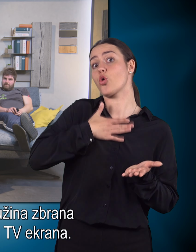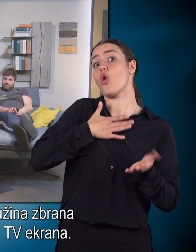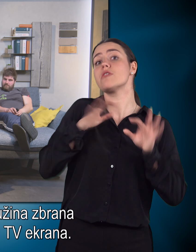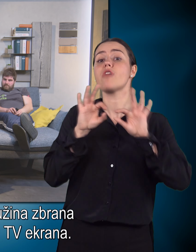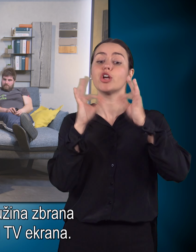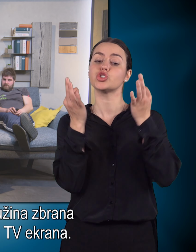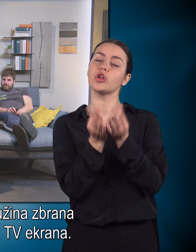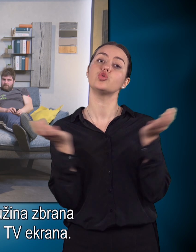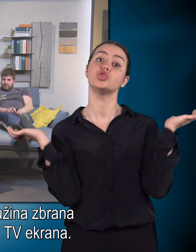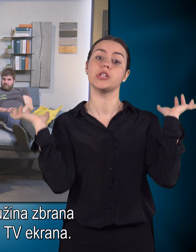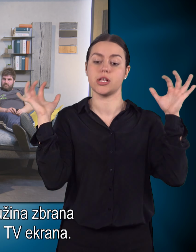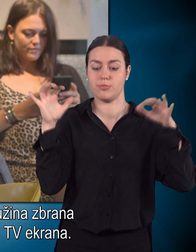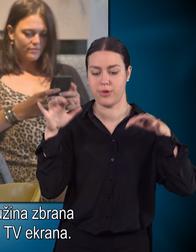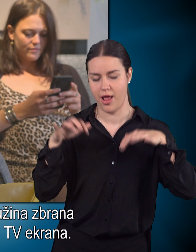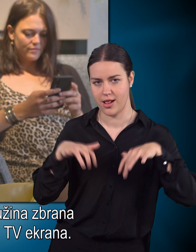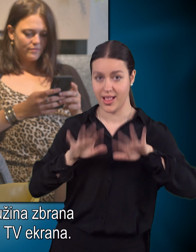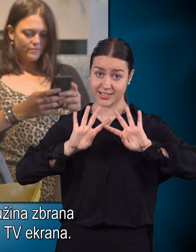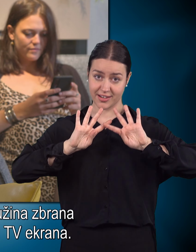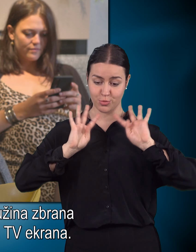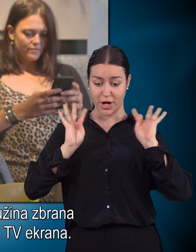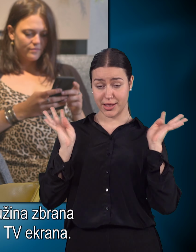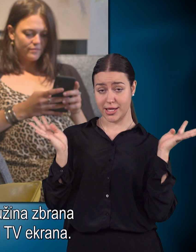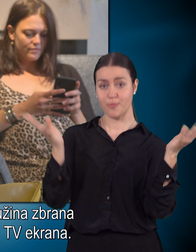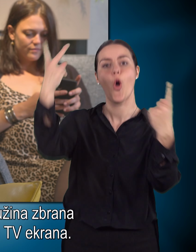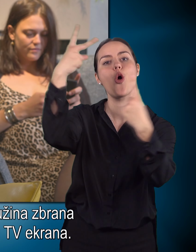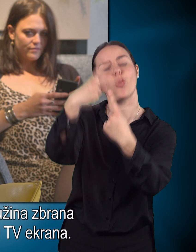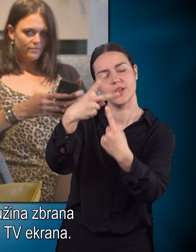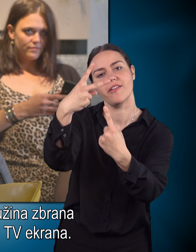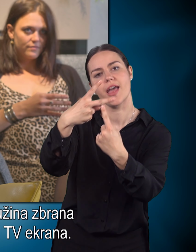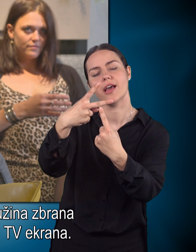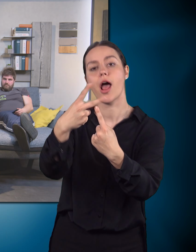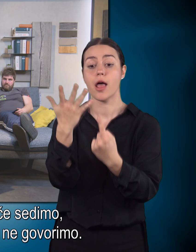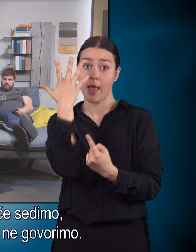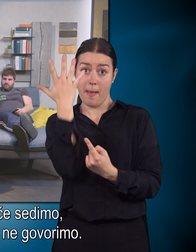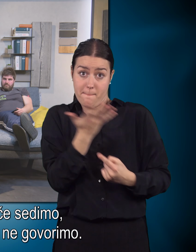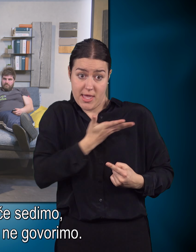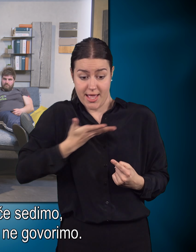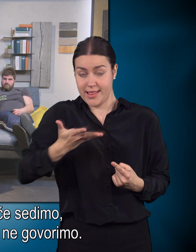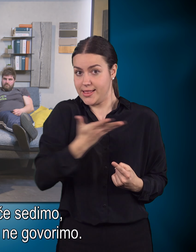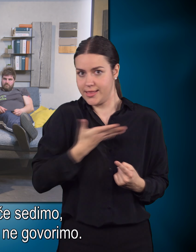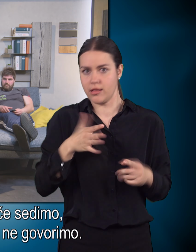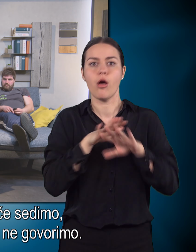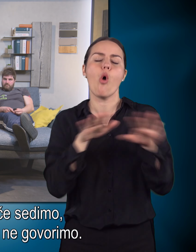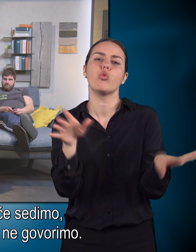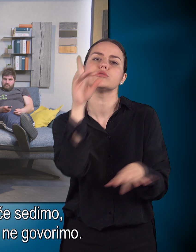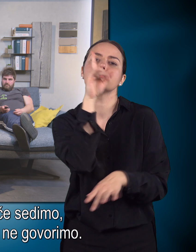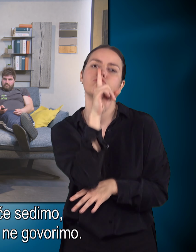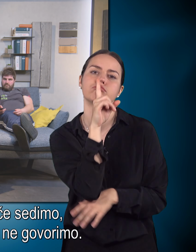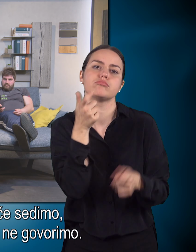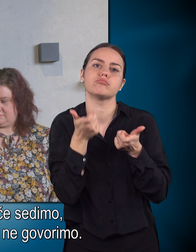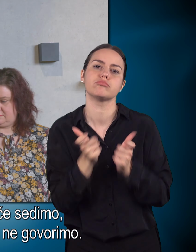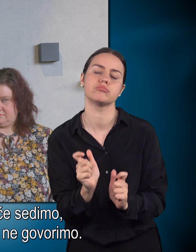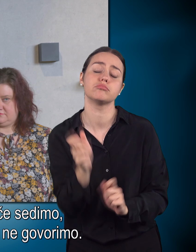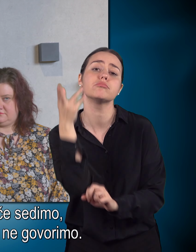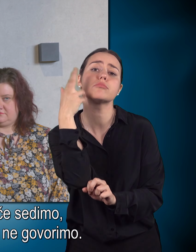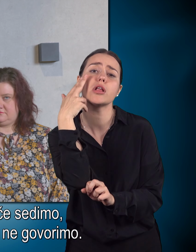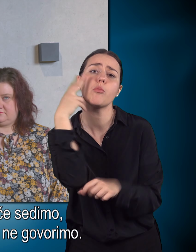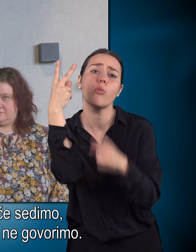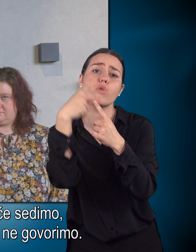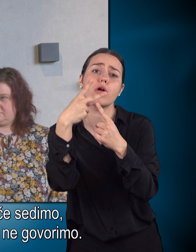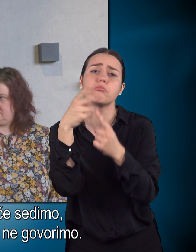Kadarkoli naša je družina zbrana, se razporedimo okoli TV ekrana. 15 je, vsi moče sedimo,